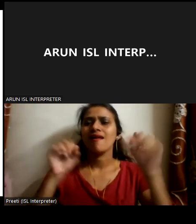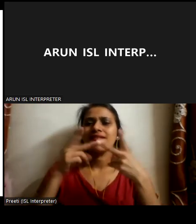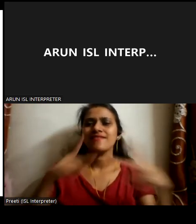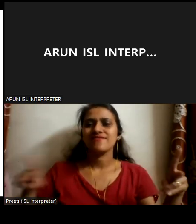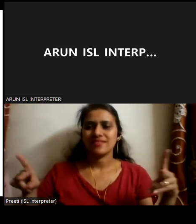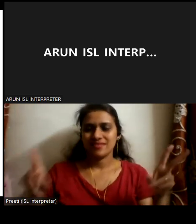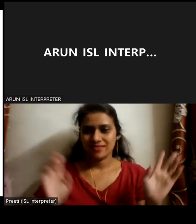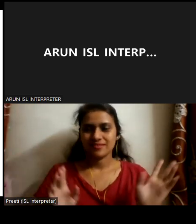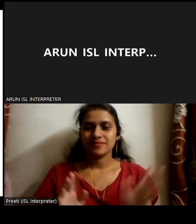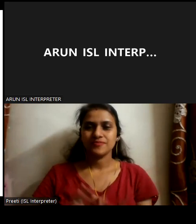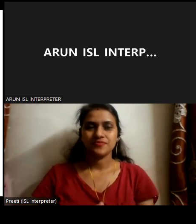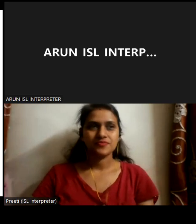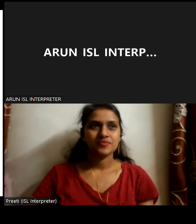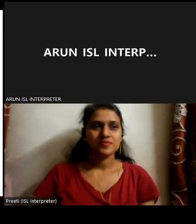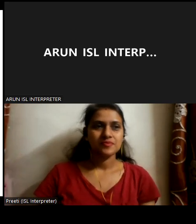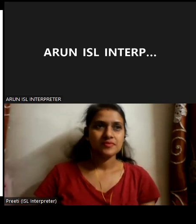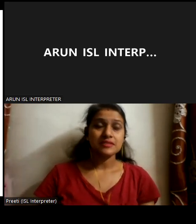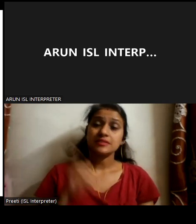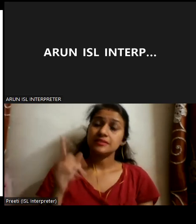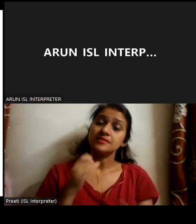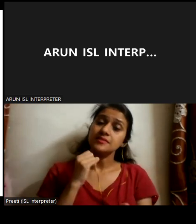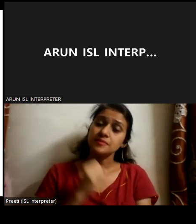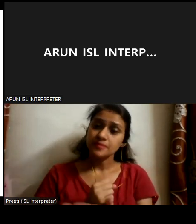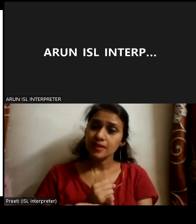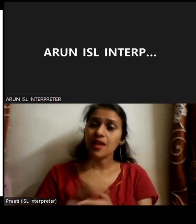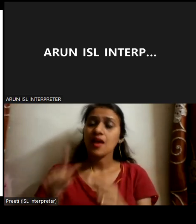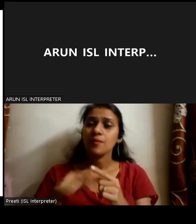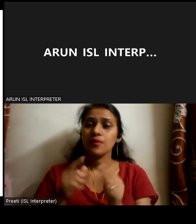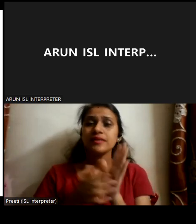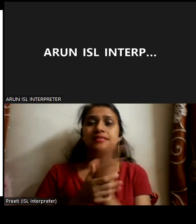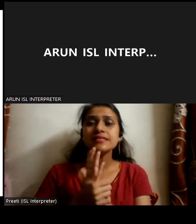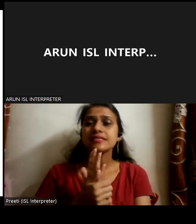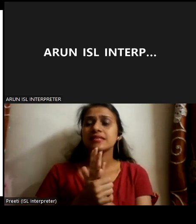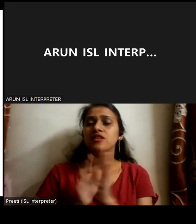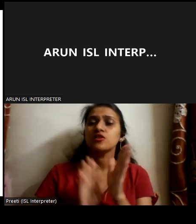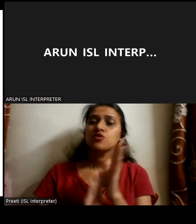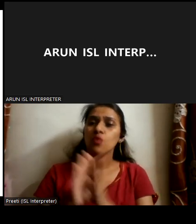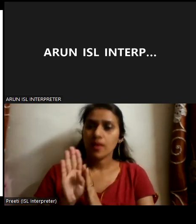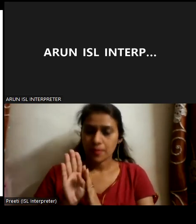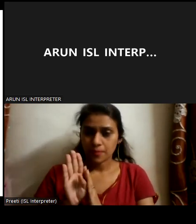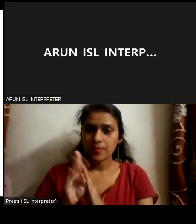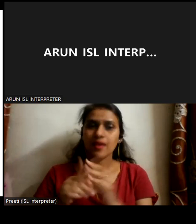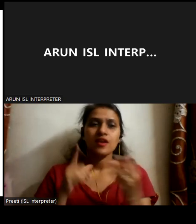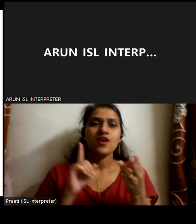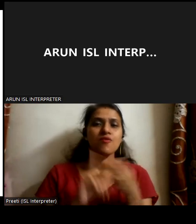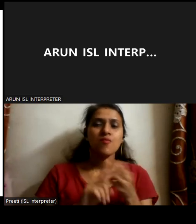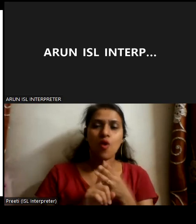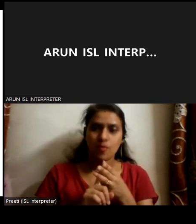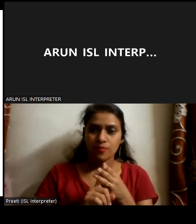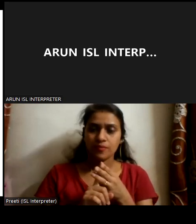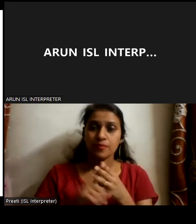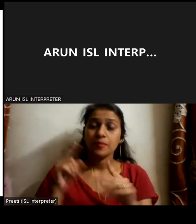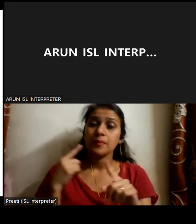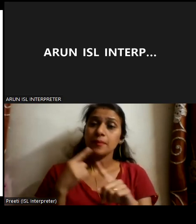इट इज सर्टेनली अबाउट स्किल डेवलपमेंट, इट इज सर्टेनली अबाउट एम्प्लॉयमेंट, इट इज सर्टेनली ऑल्सो अबाउट एंटरप्राइज